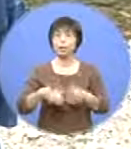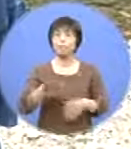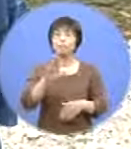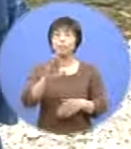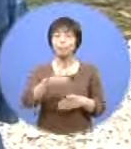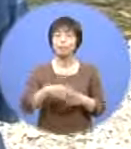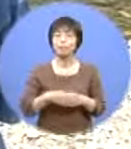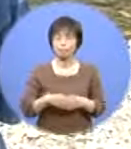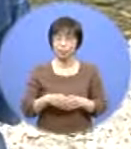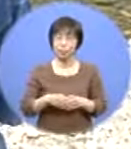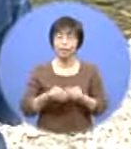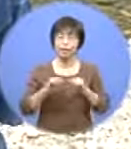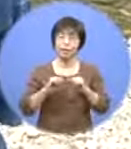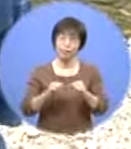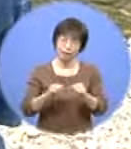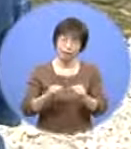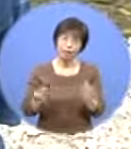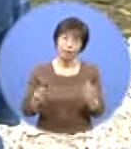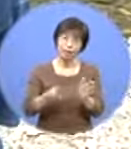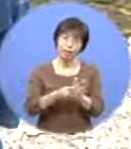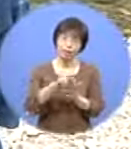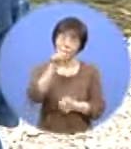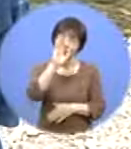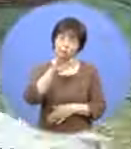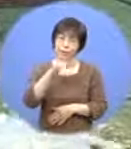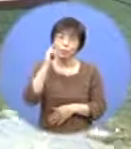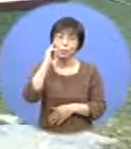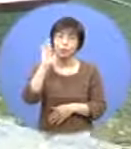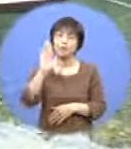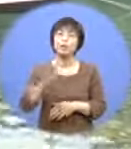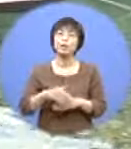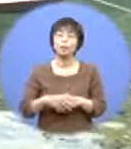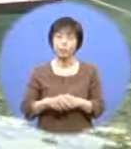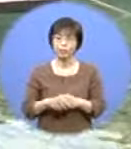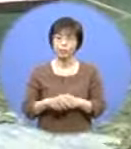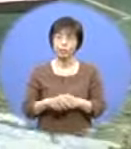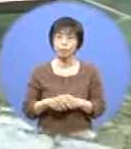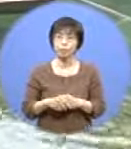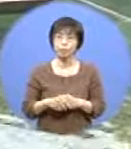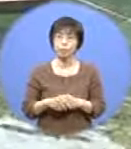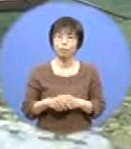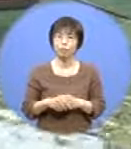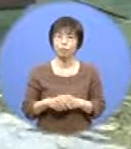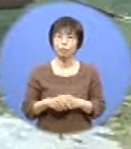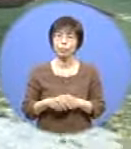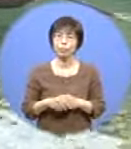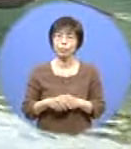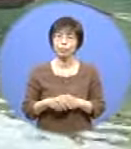い、やってきてよかったなとまず思いますね。あのね、これは、